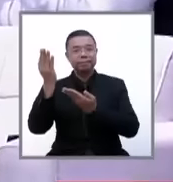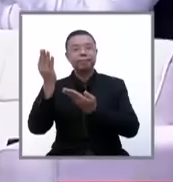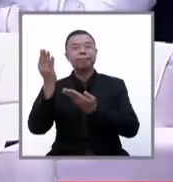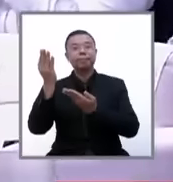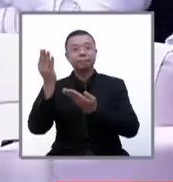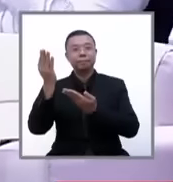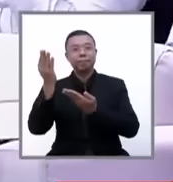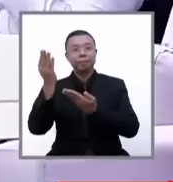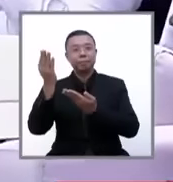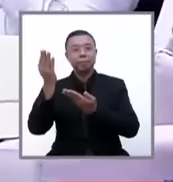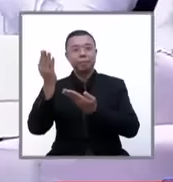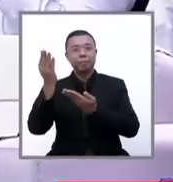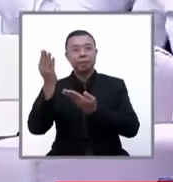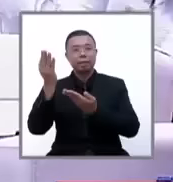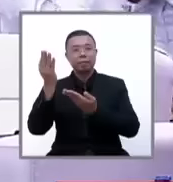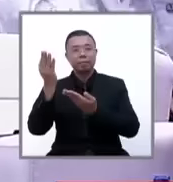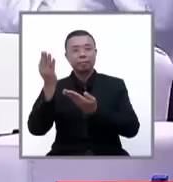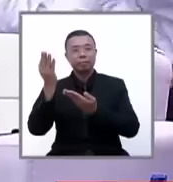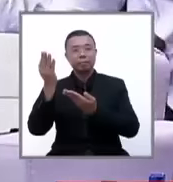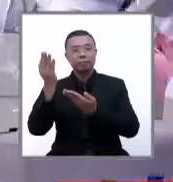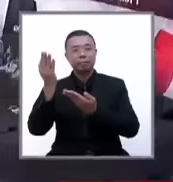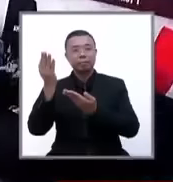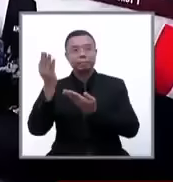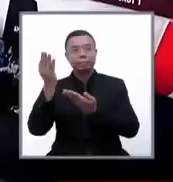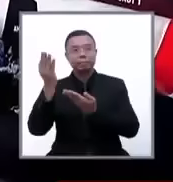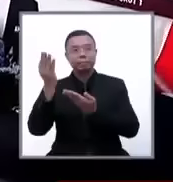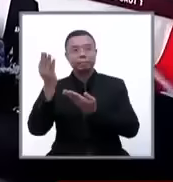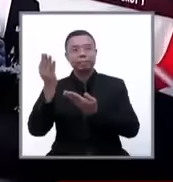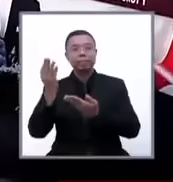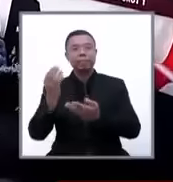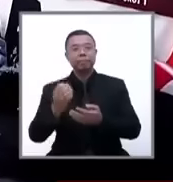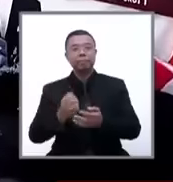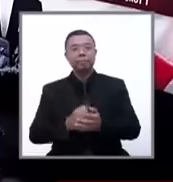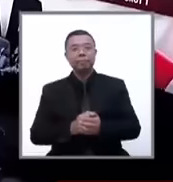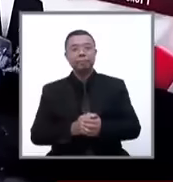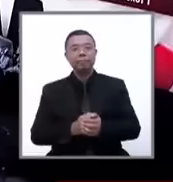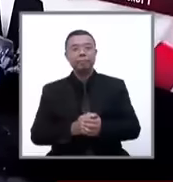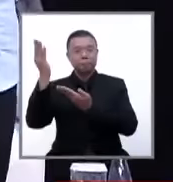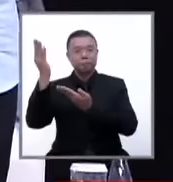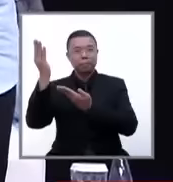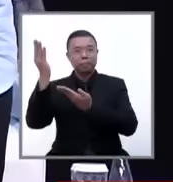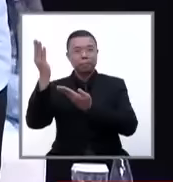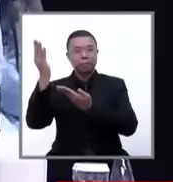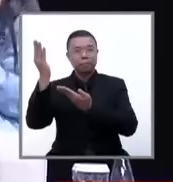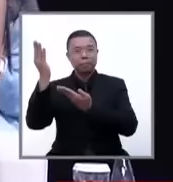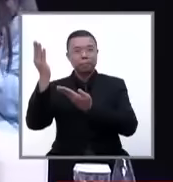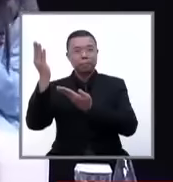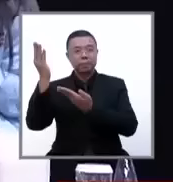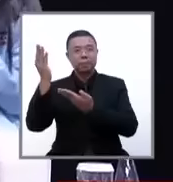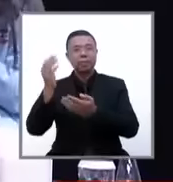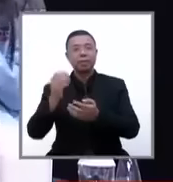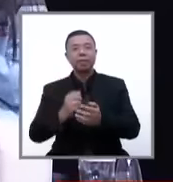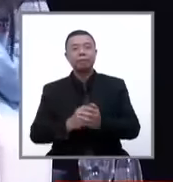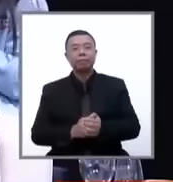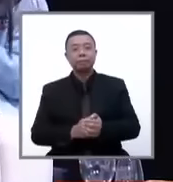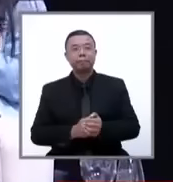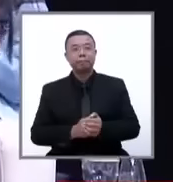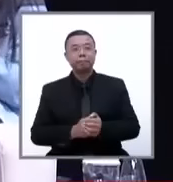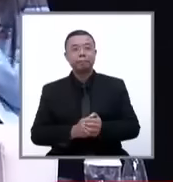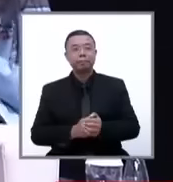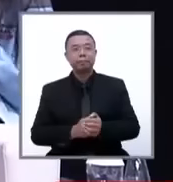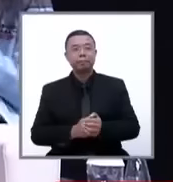kedua, kalau pemilu hari ini disebut-sebut sebagai pemilu dengan pemilih muda terbanyak,